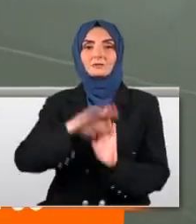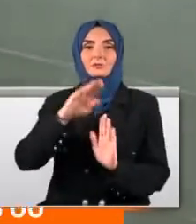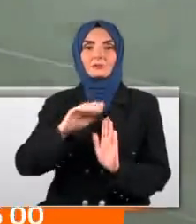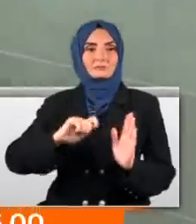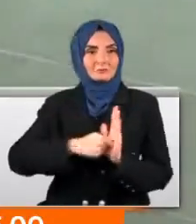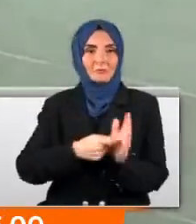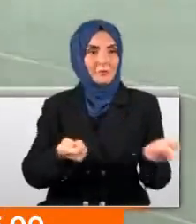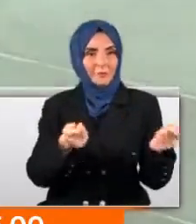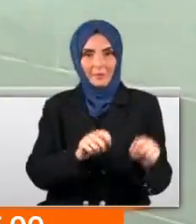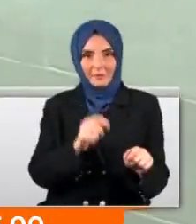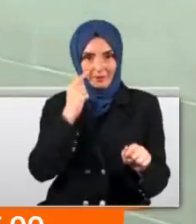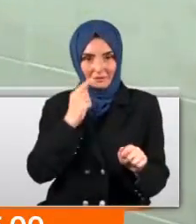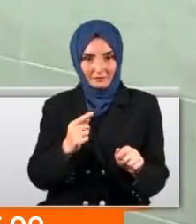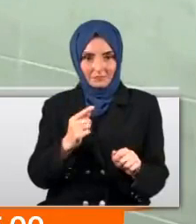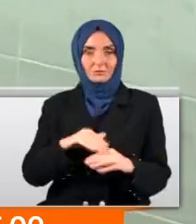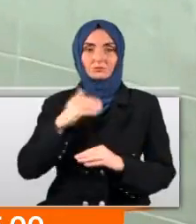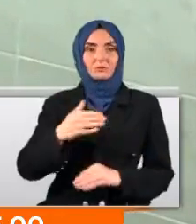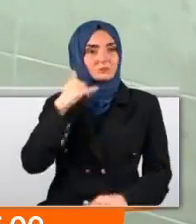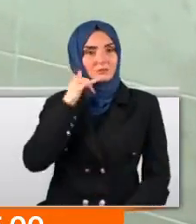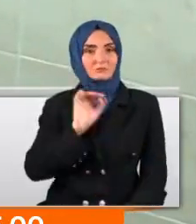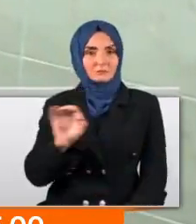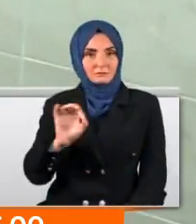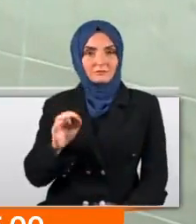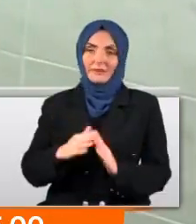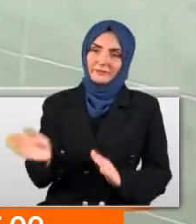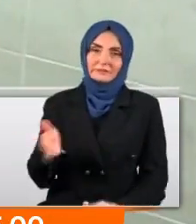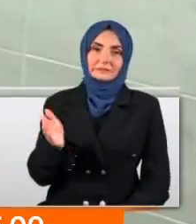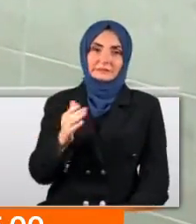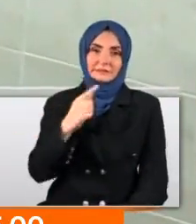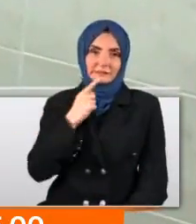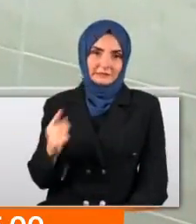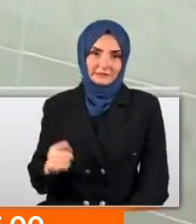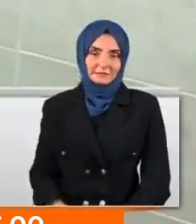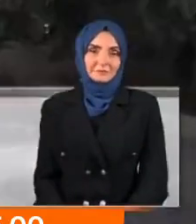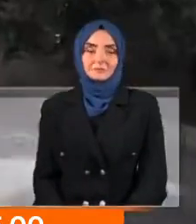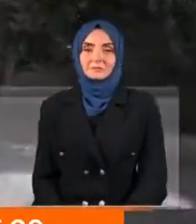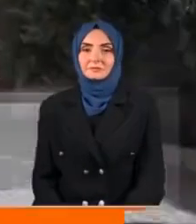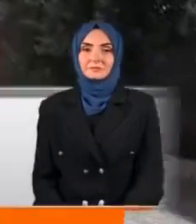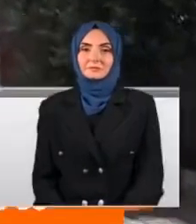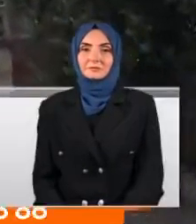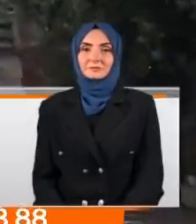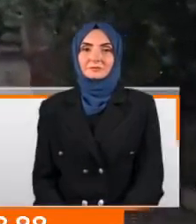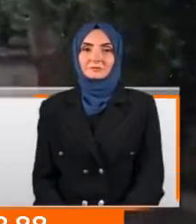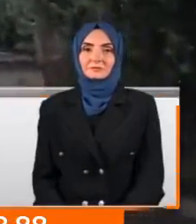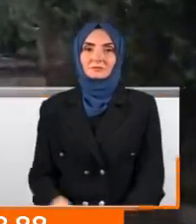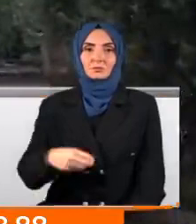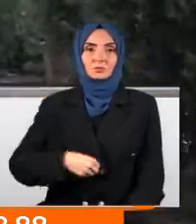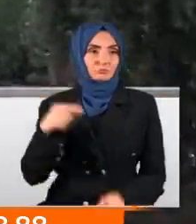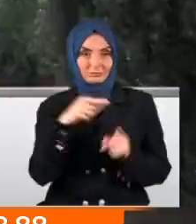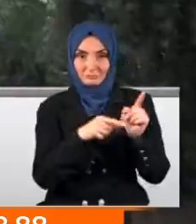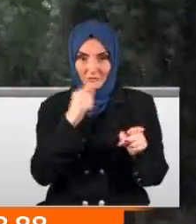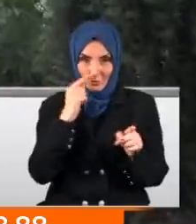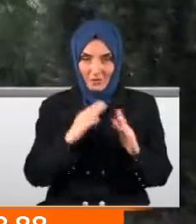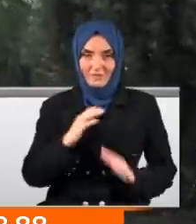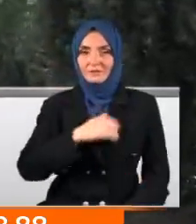benden evden çıkmamı istedi Benim kızım ve Oğlum Damadım gelecek diye suçlamaları kabul etmeyen ev